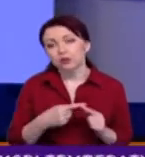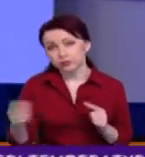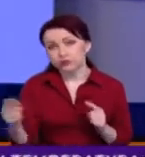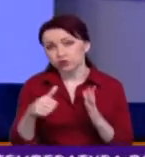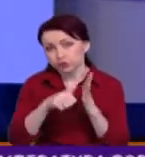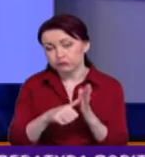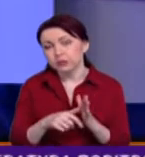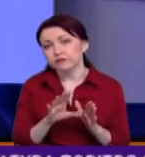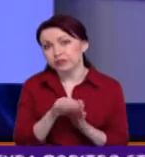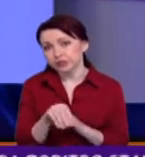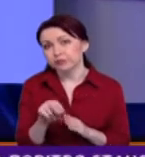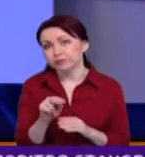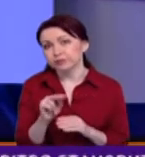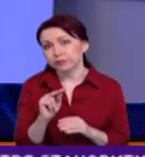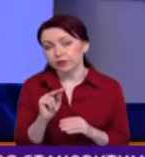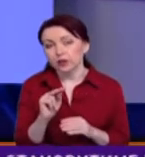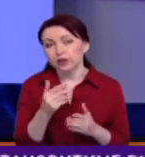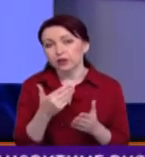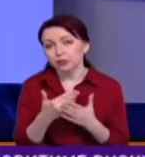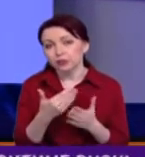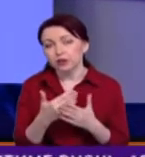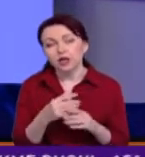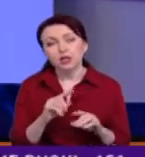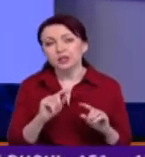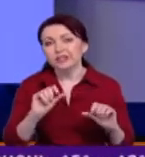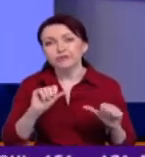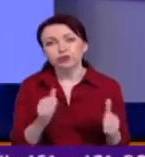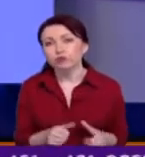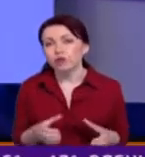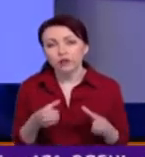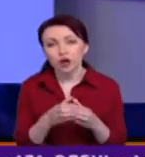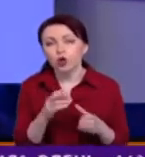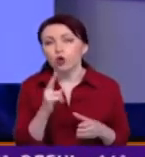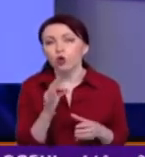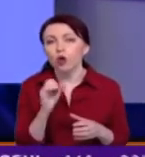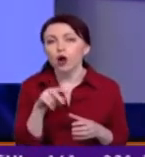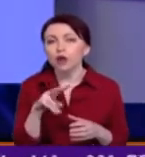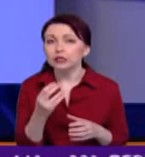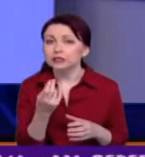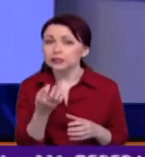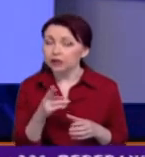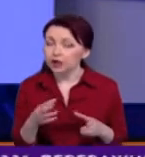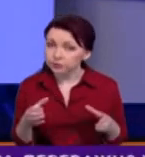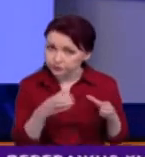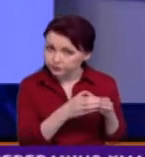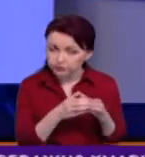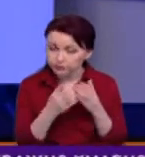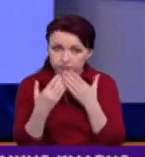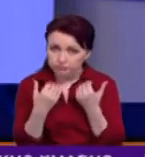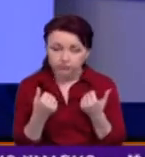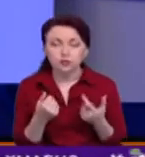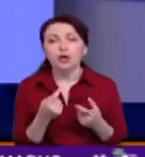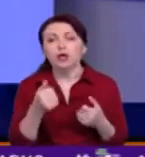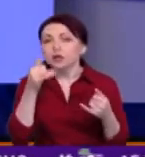внести. Коли не сформована коаліція після виборів, коли не